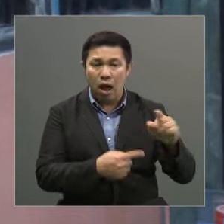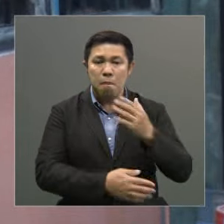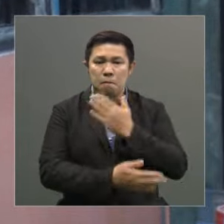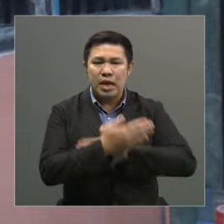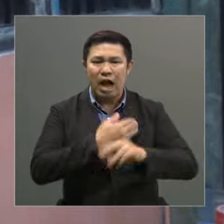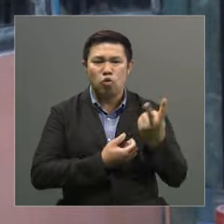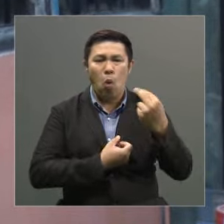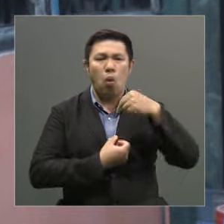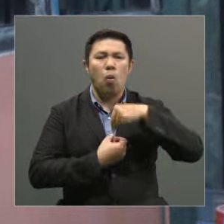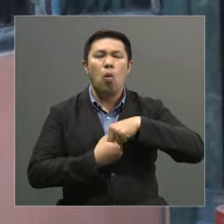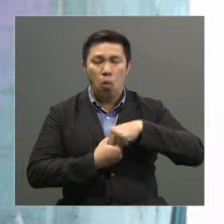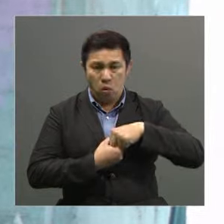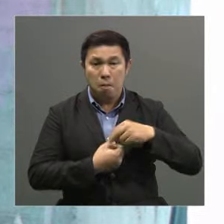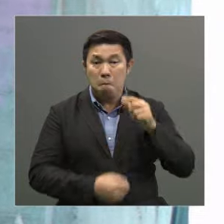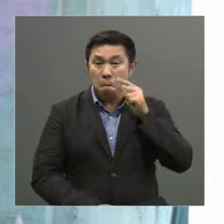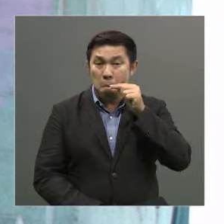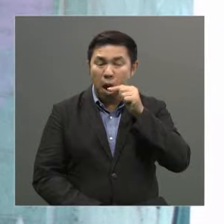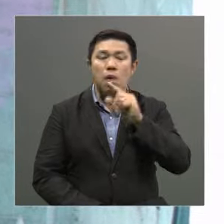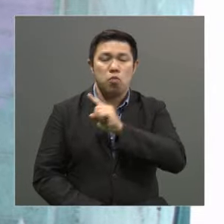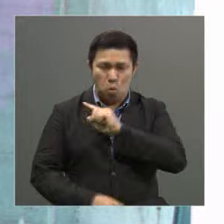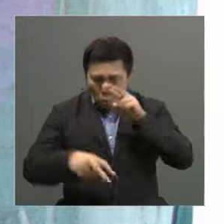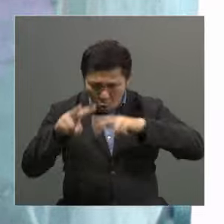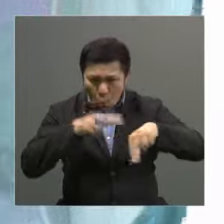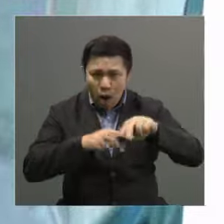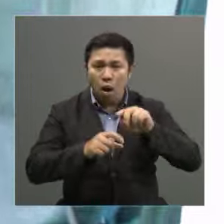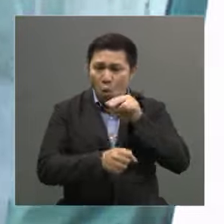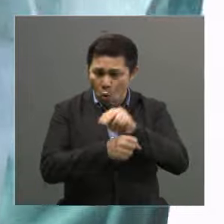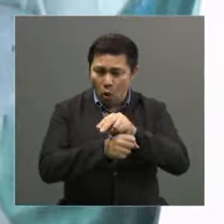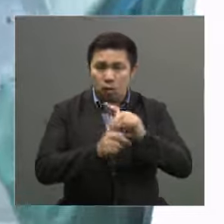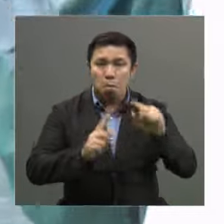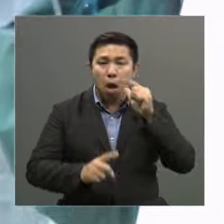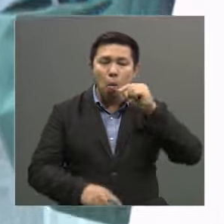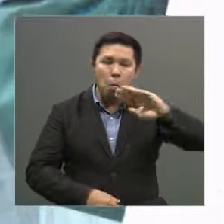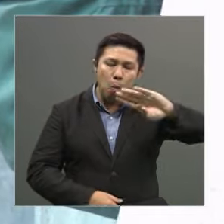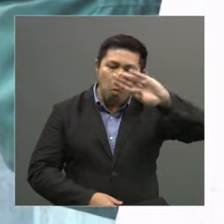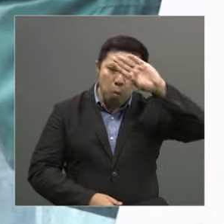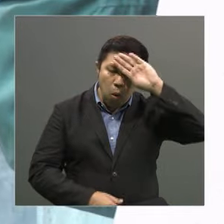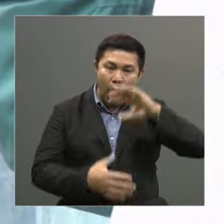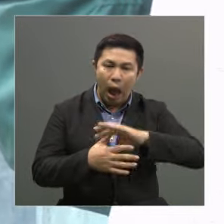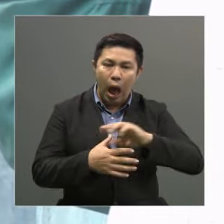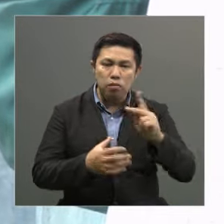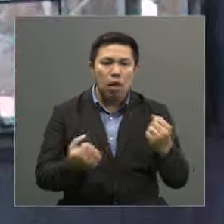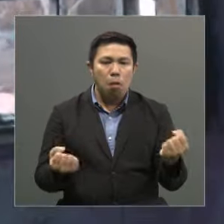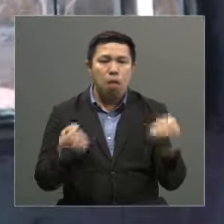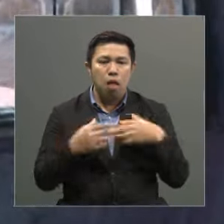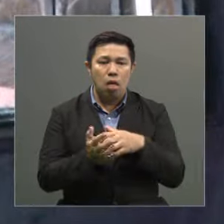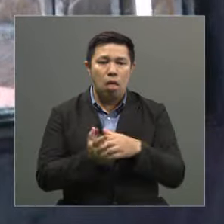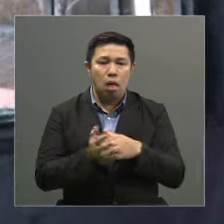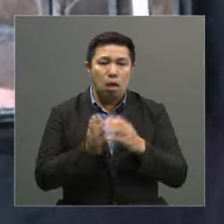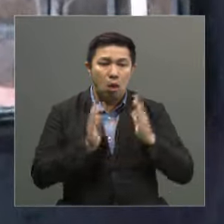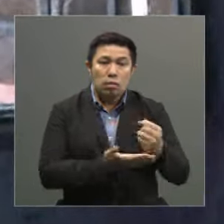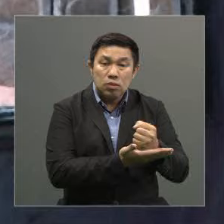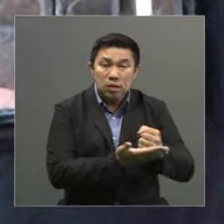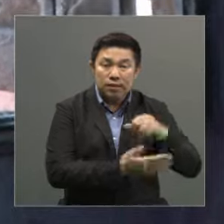การซ้ำซ้อนผู้ที่เป็นแม่เป็นคนดูแลแต่ปรากฏว่าล้มป่วยด้วยอาการกล้ามเนื้ออ่อนแรงนะนักสังคมสงเครา